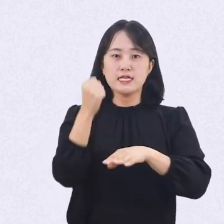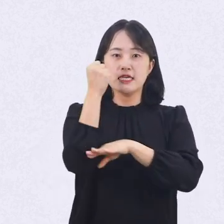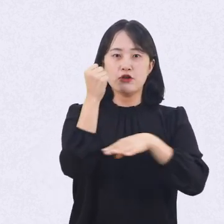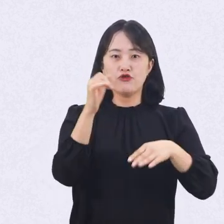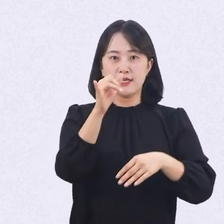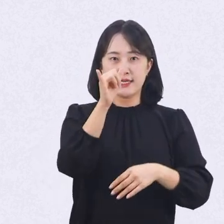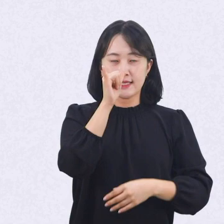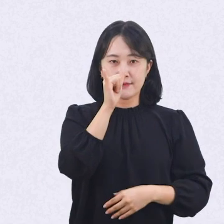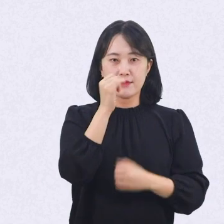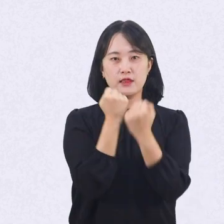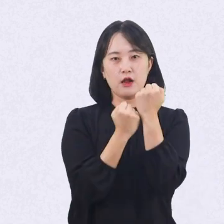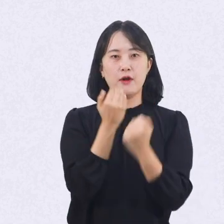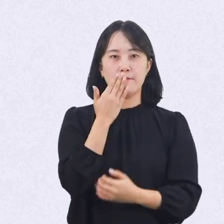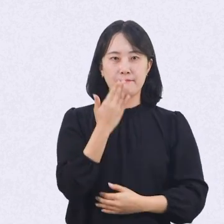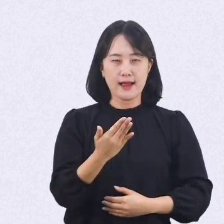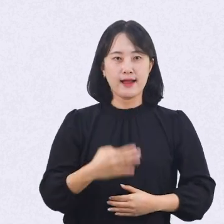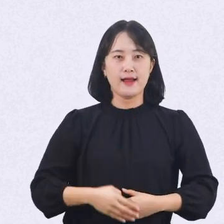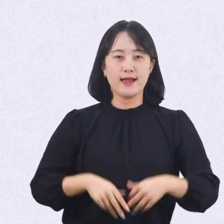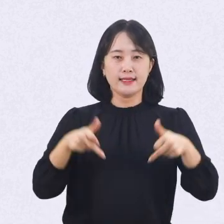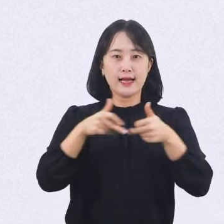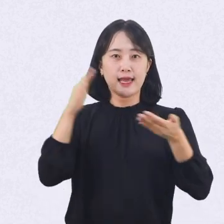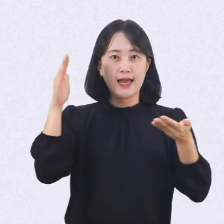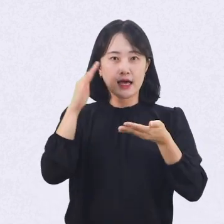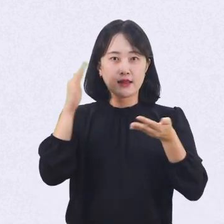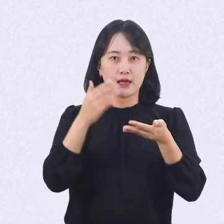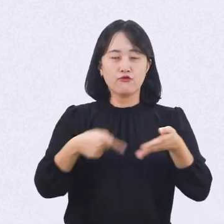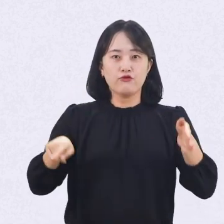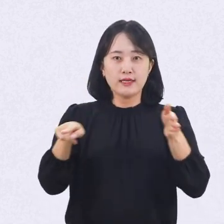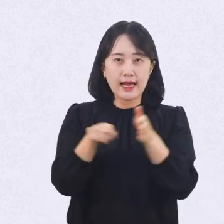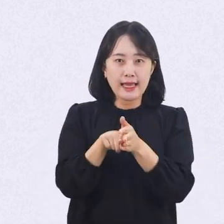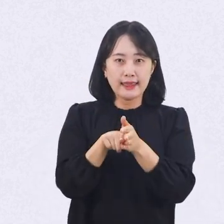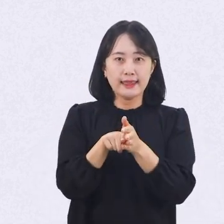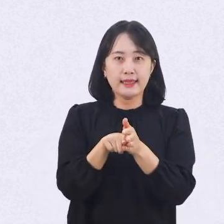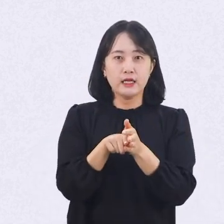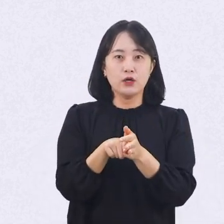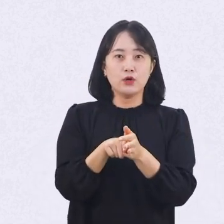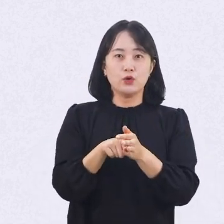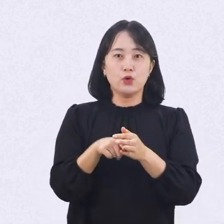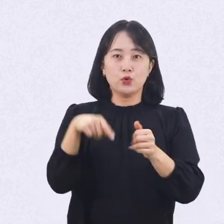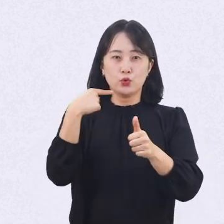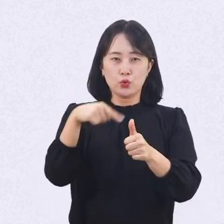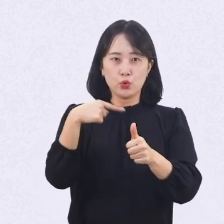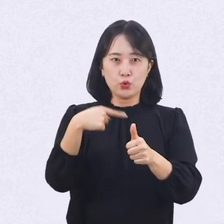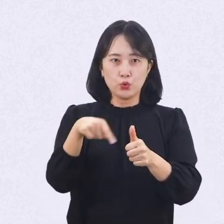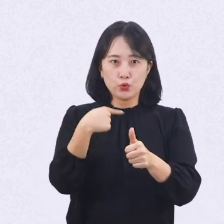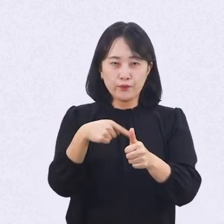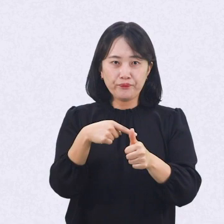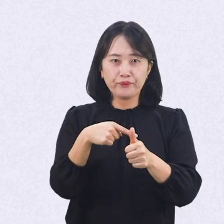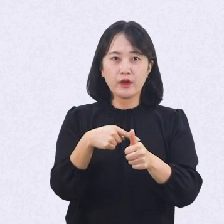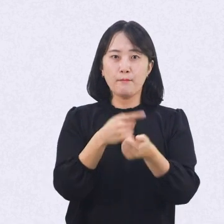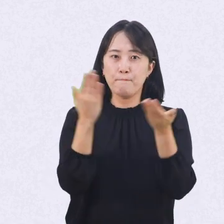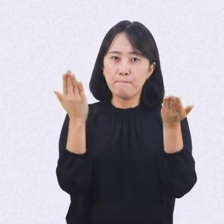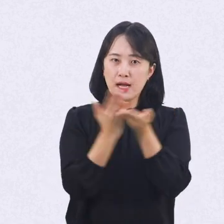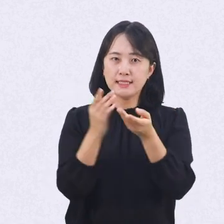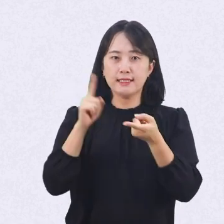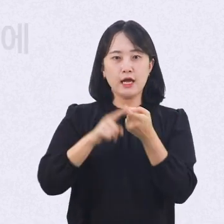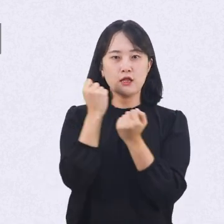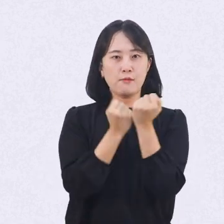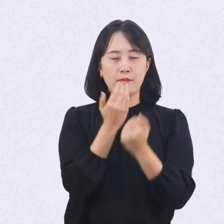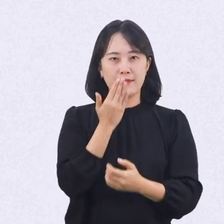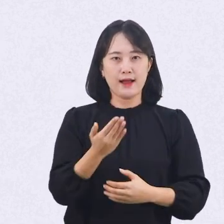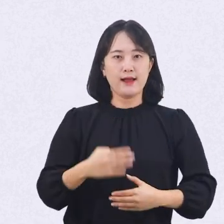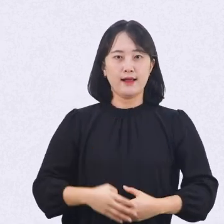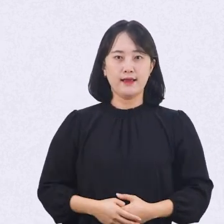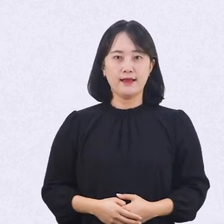수 있으며 장애학생 세계시민교육을 위한 교육과정 재구성 및 교수 적합화에 대해 설명할 수 있고